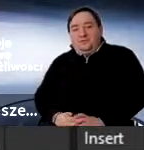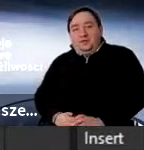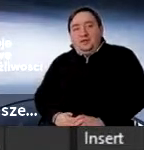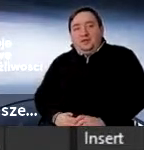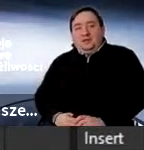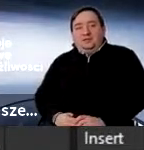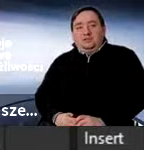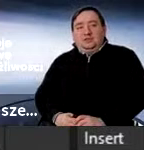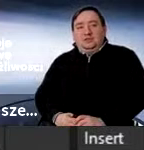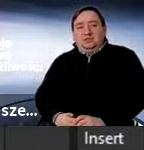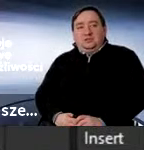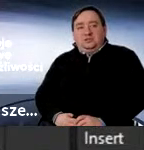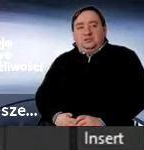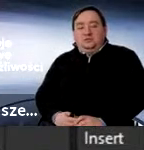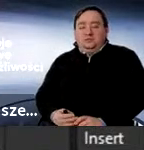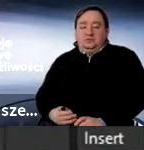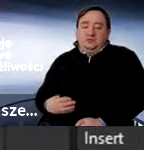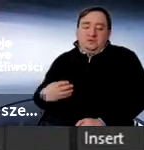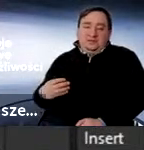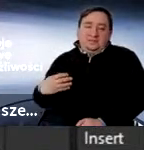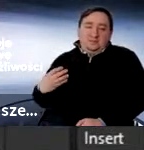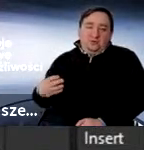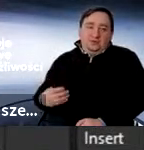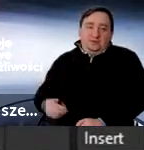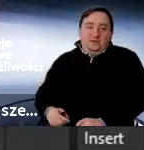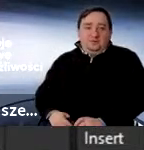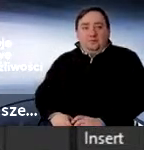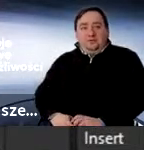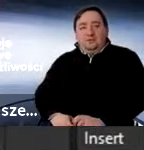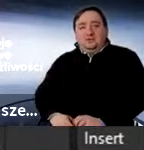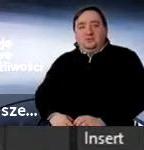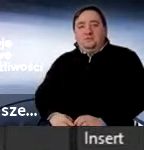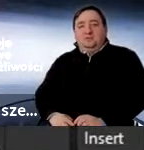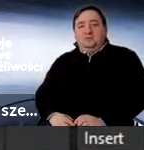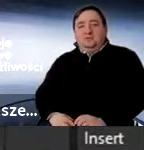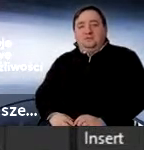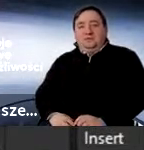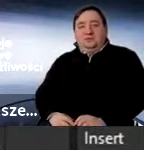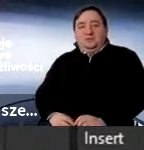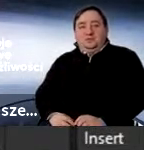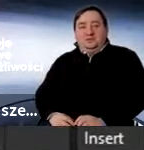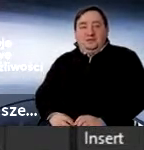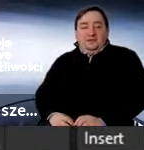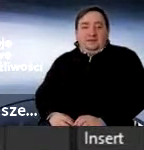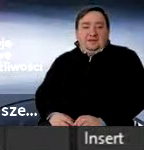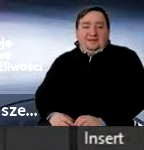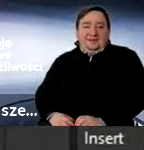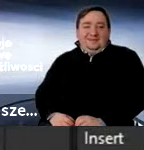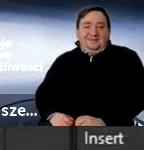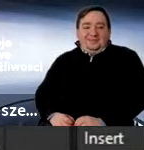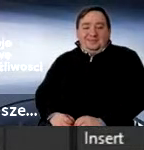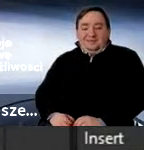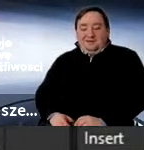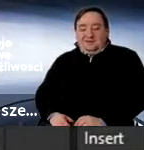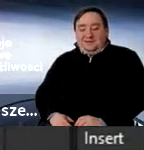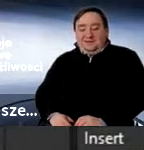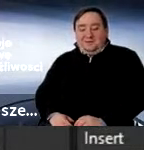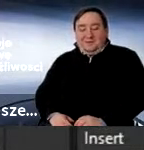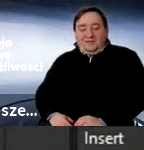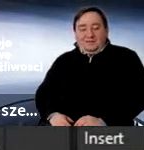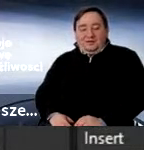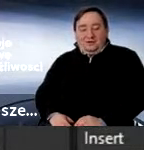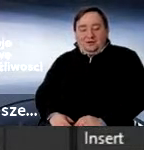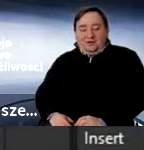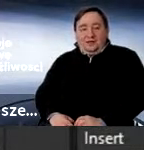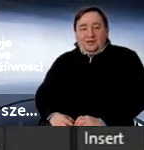no powoduje, że to studiowanie jest płynne i możemy mówić o tym wyrównaniu szans. Niżej